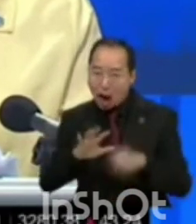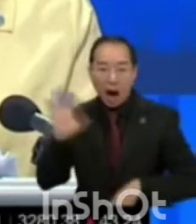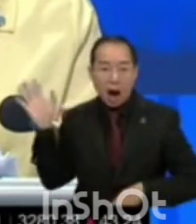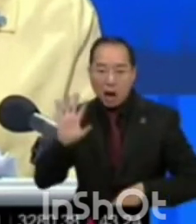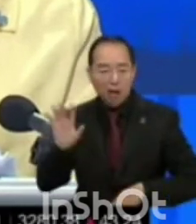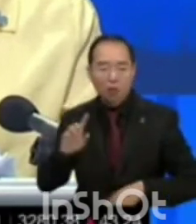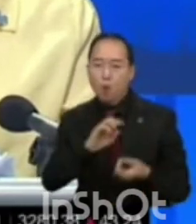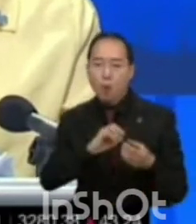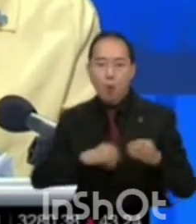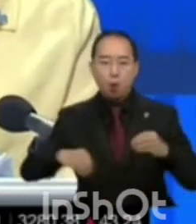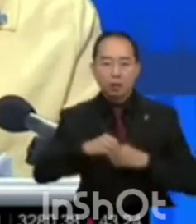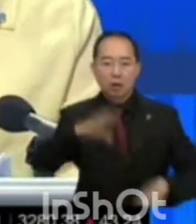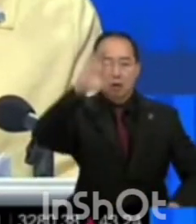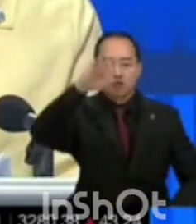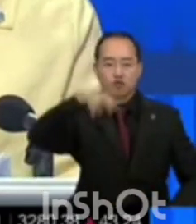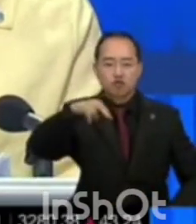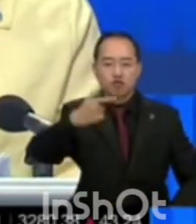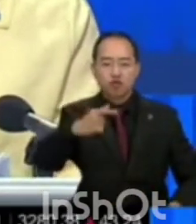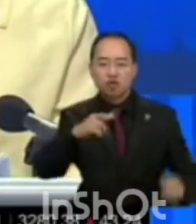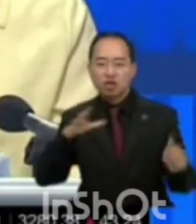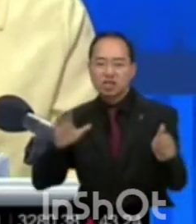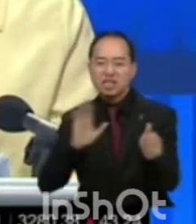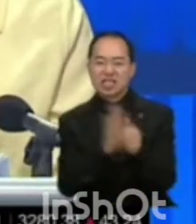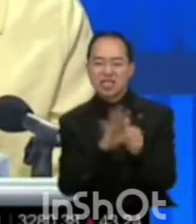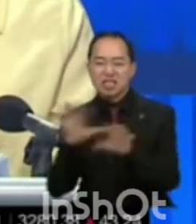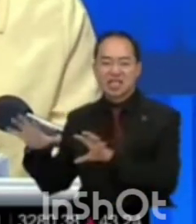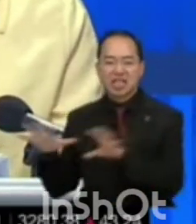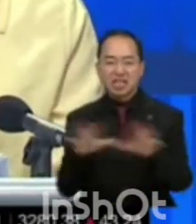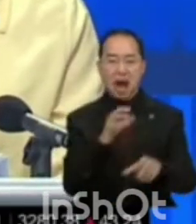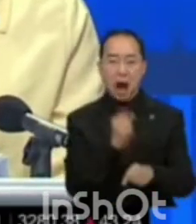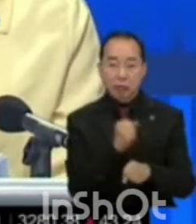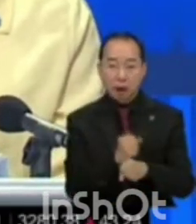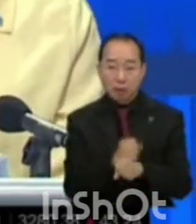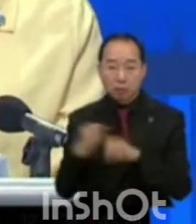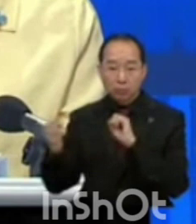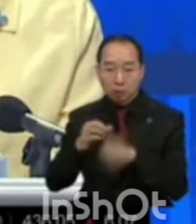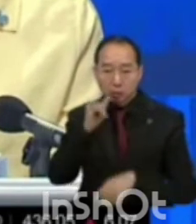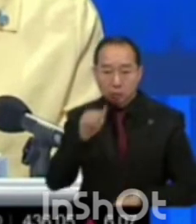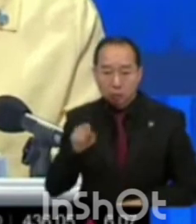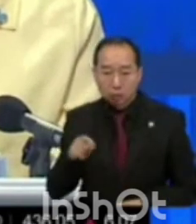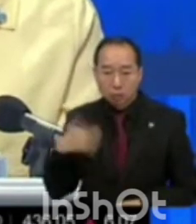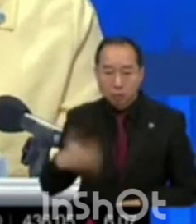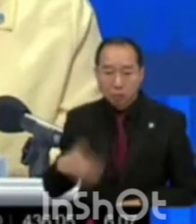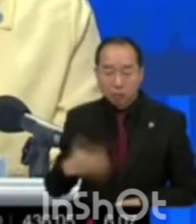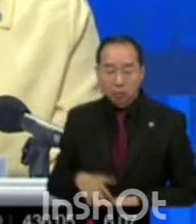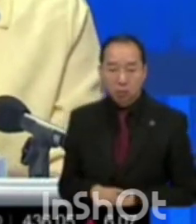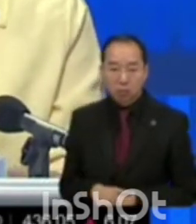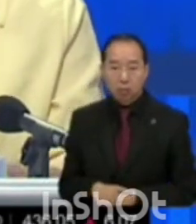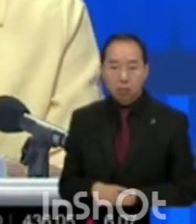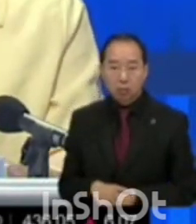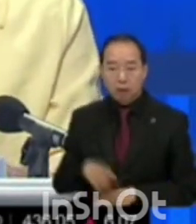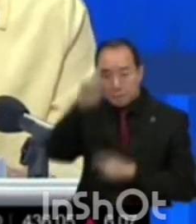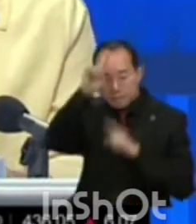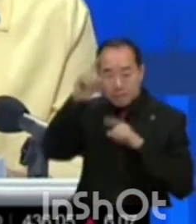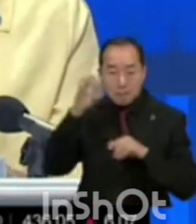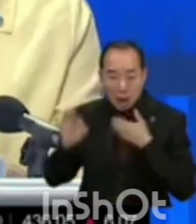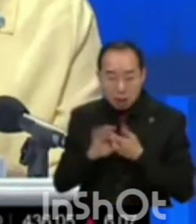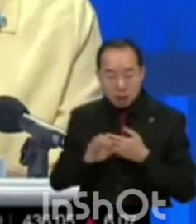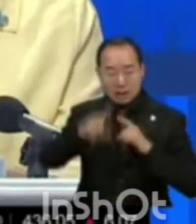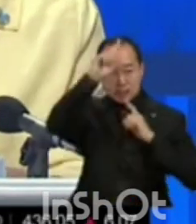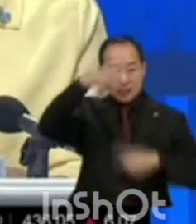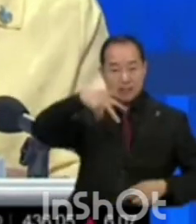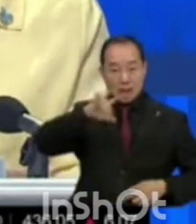지지자 3명 중 1명 정도는 이재명 후보가 만약 최종 후보가 된다면 민주당 후보가 아닌 윤석열을 찍겠다라고